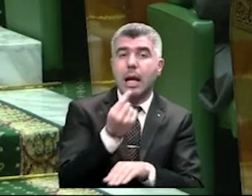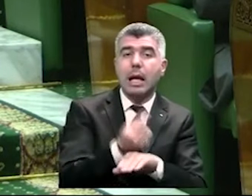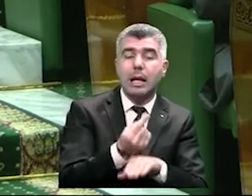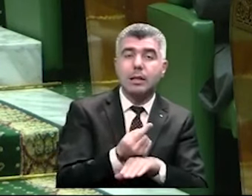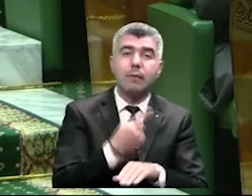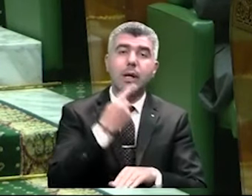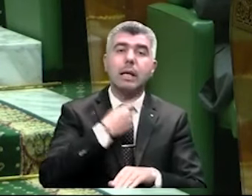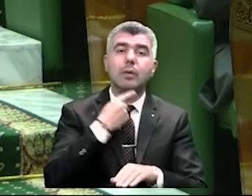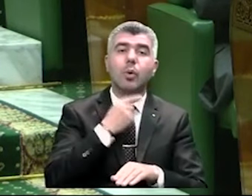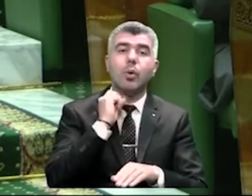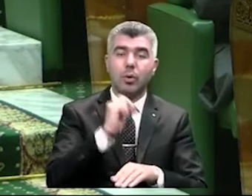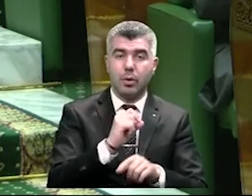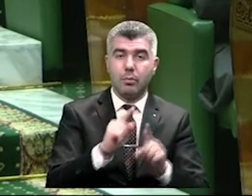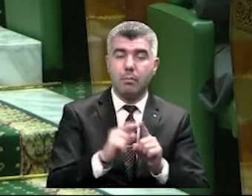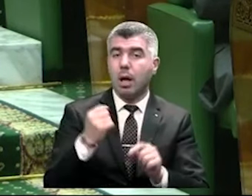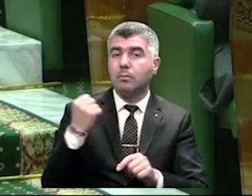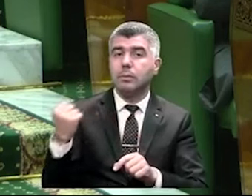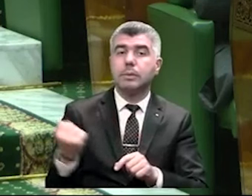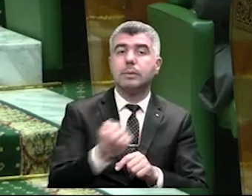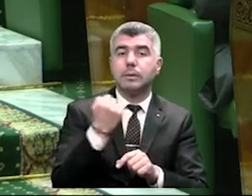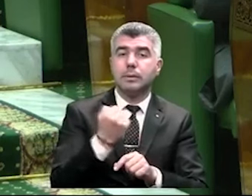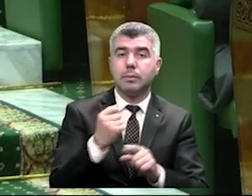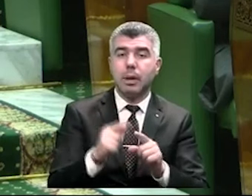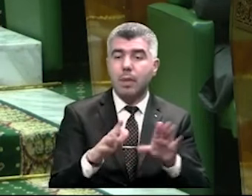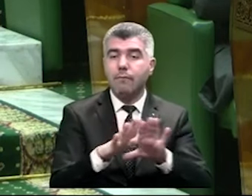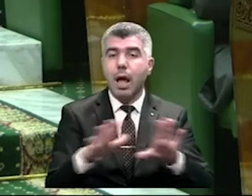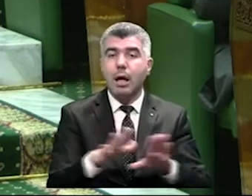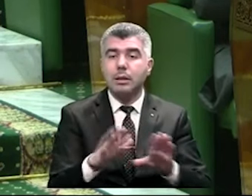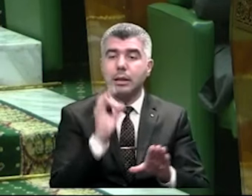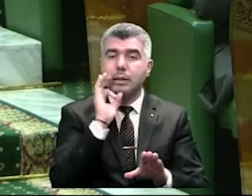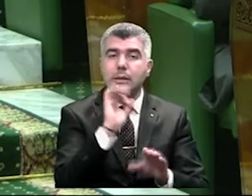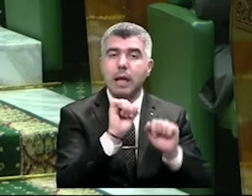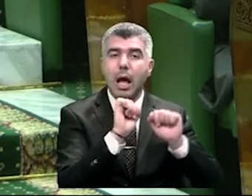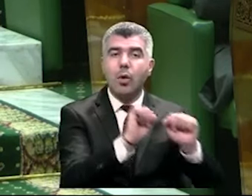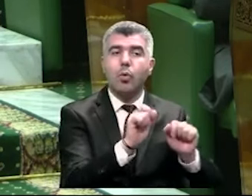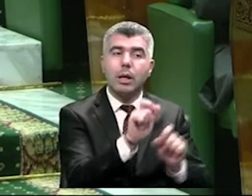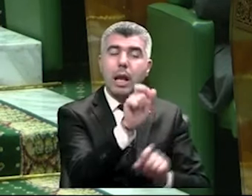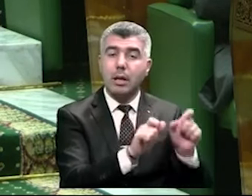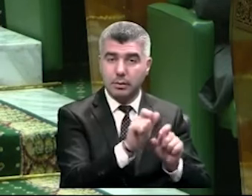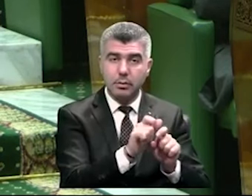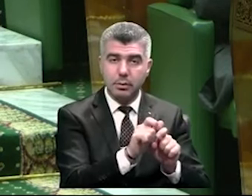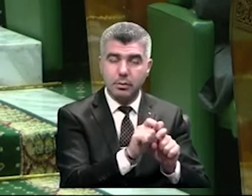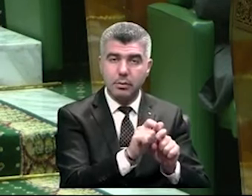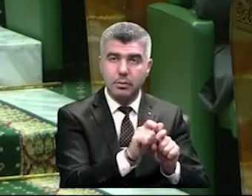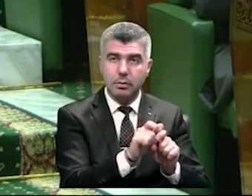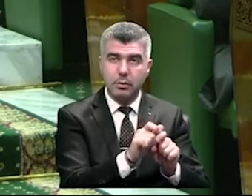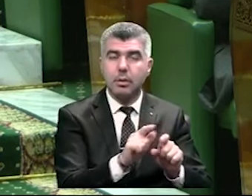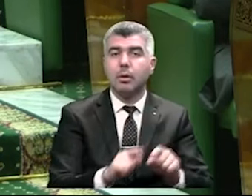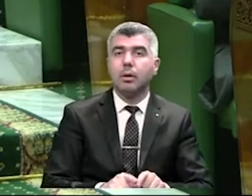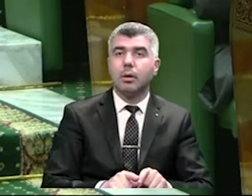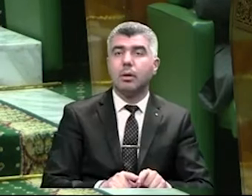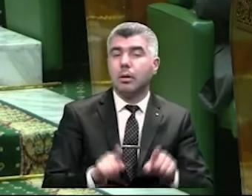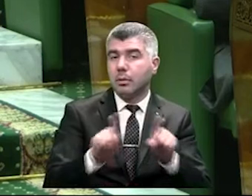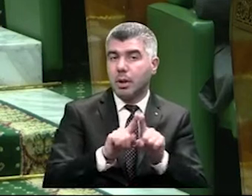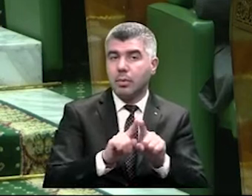اللي عرفت واحد التاخر كبير بسبب مسطره نزع الملكيه وهنا السيد الوزير لازم انني نتير الانتباه ديالكم انه لا